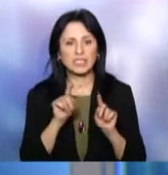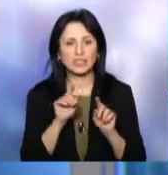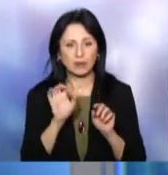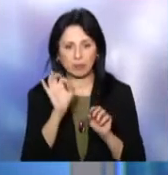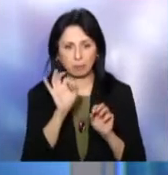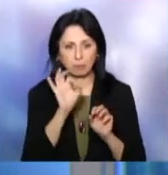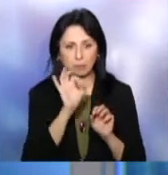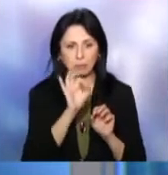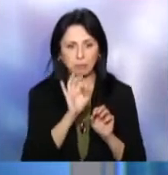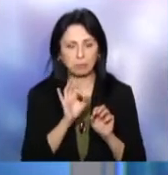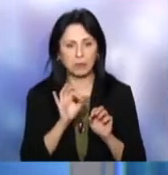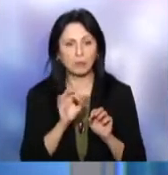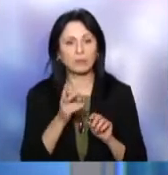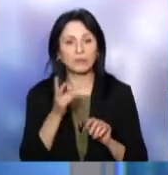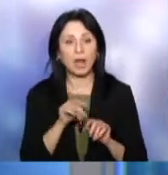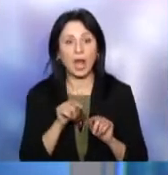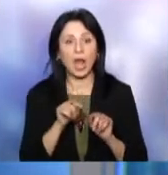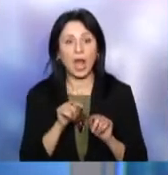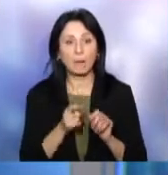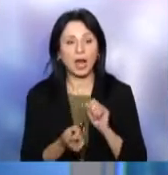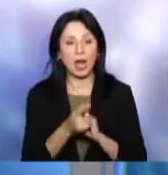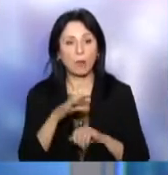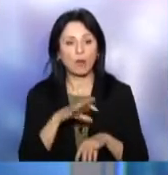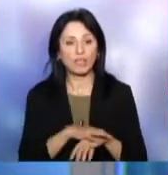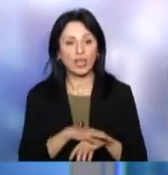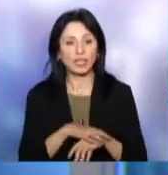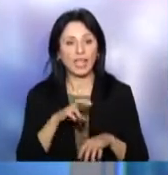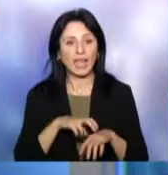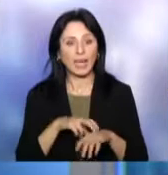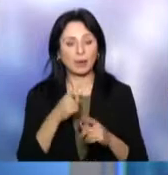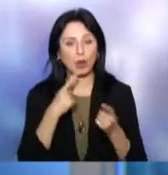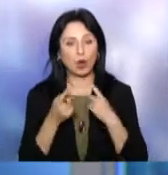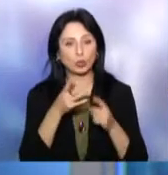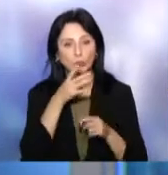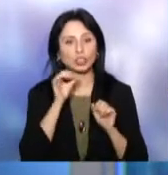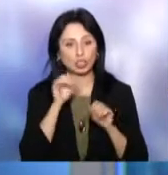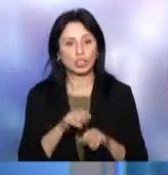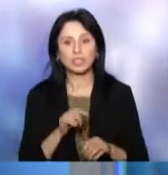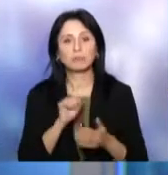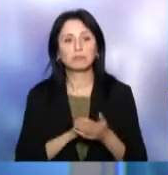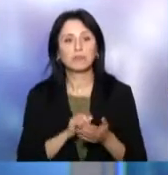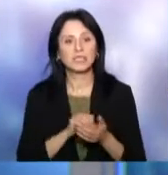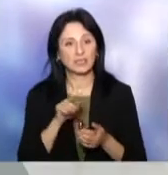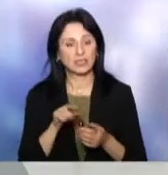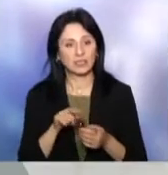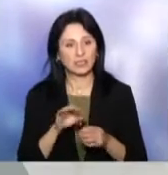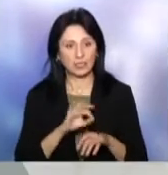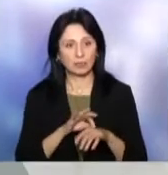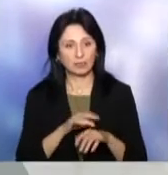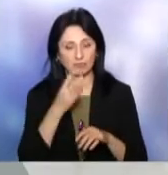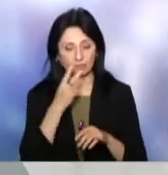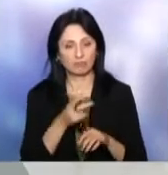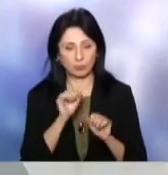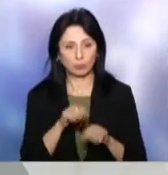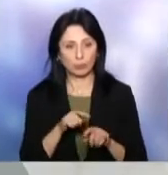რგოლები ჩნდება ხოლმე, მაგრამ ამისი გამოვლენა, როგორც წესი ექიმთან კონსულტაციის დროს შესაძლებელია. დაკვირვებული ექიმი ამას ამჩნევს